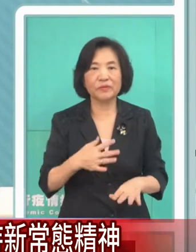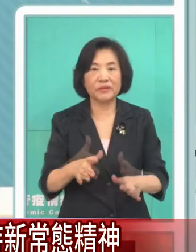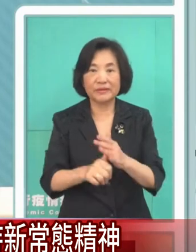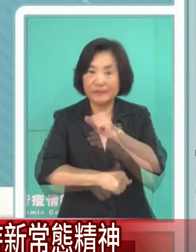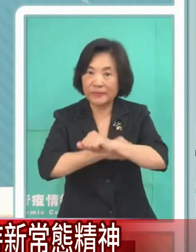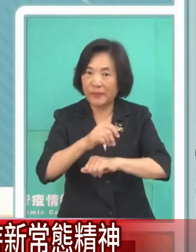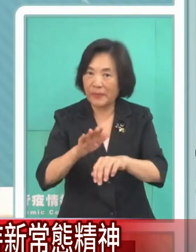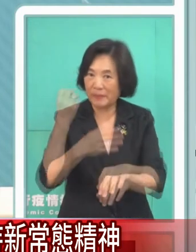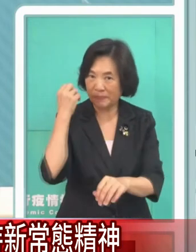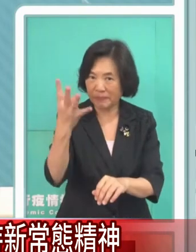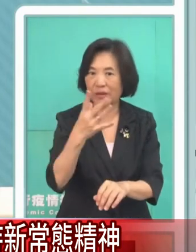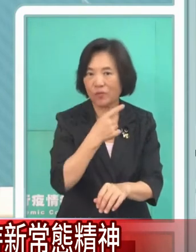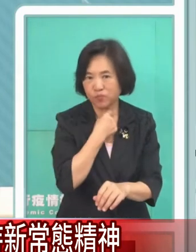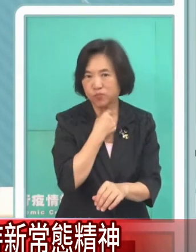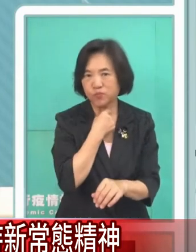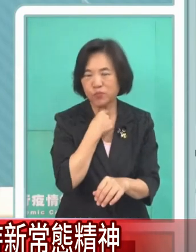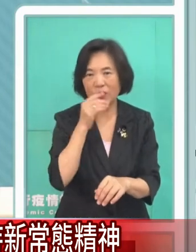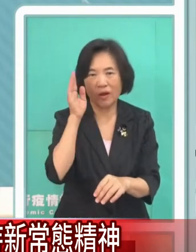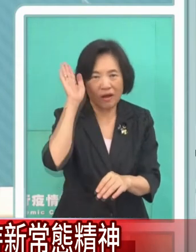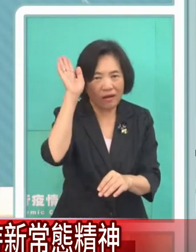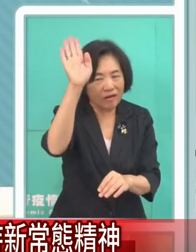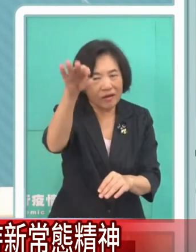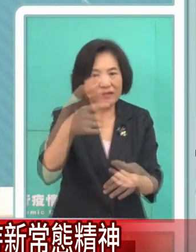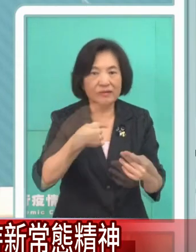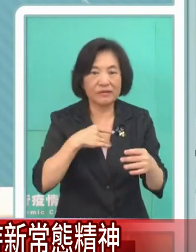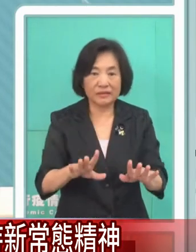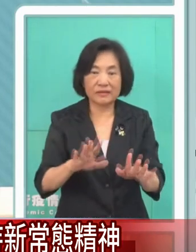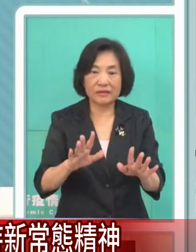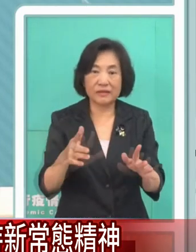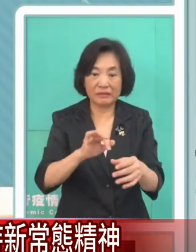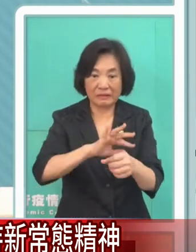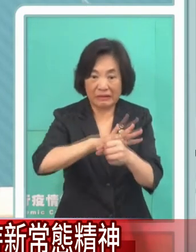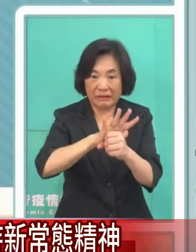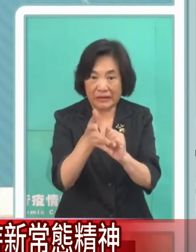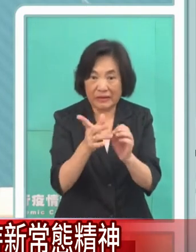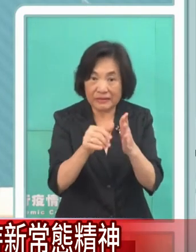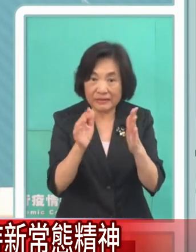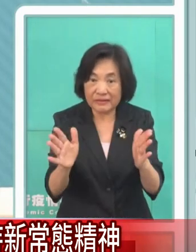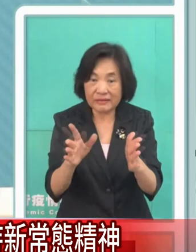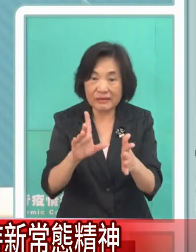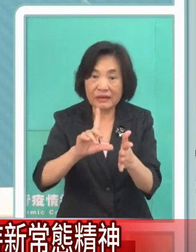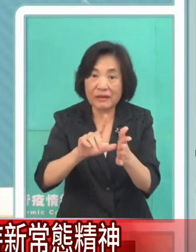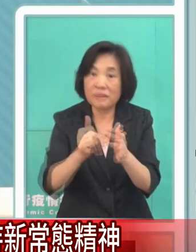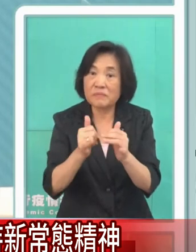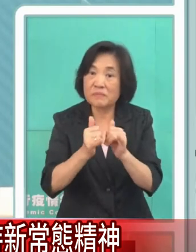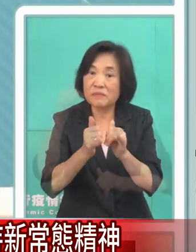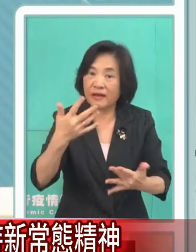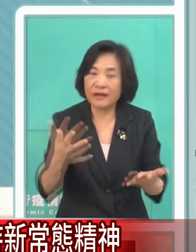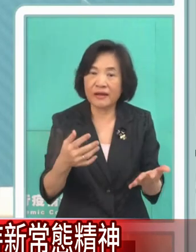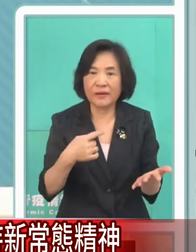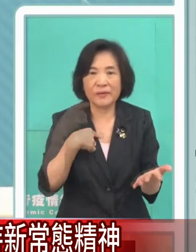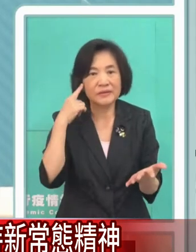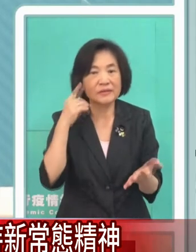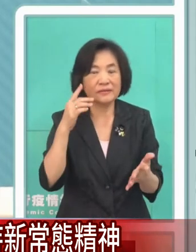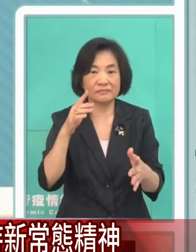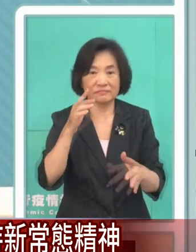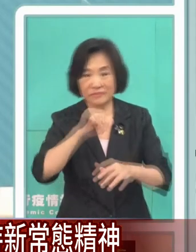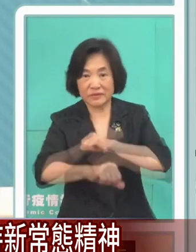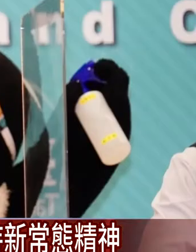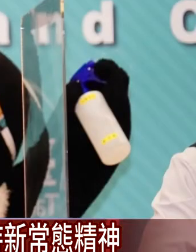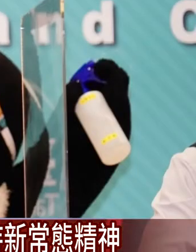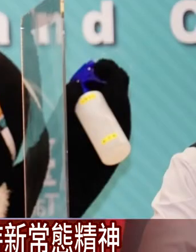在疫情，你知道这种后疫情，这种疫情时代比较正确的生活方